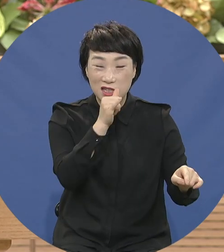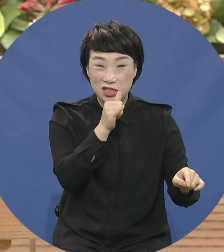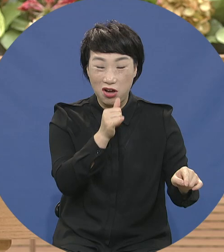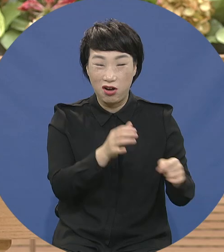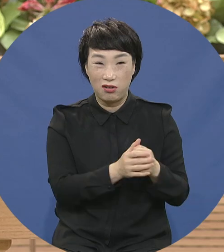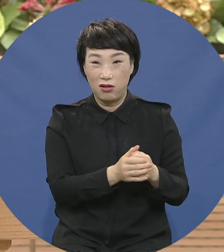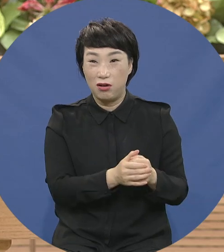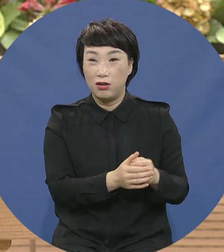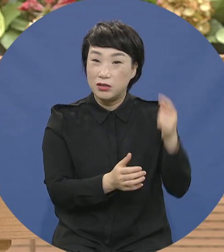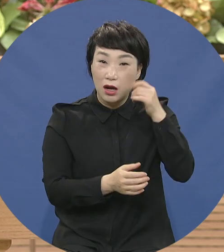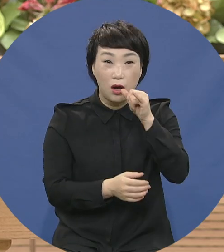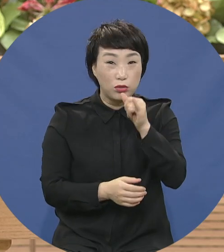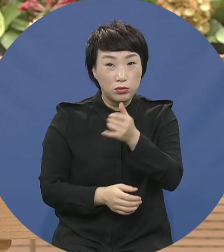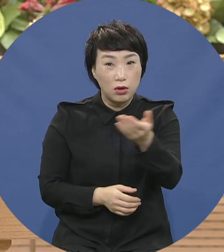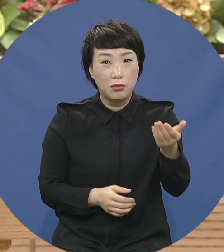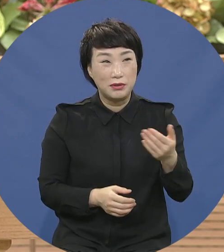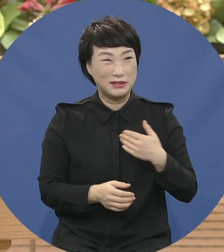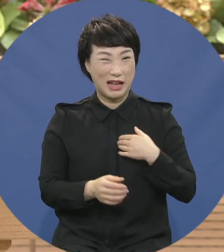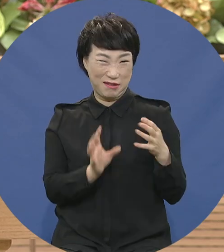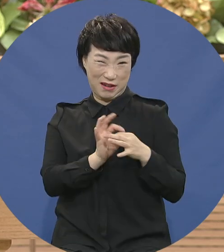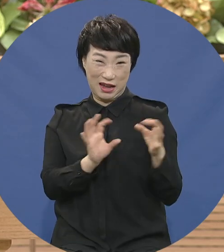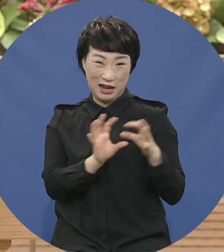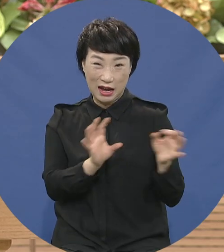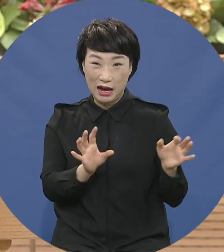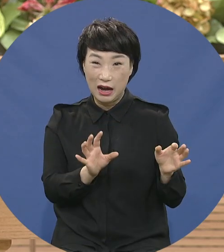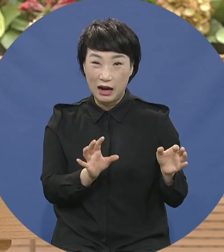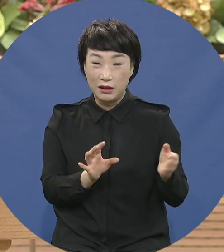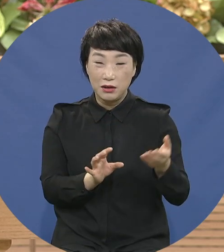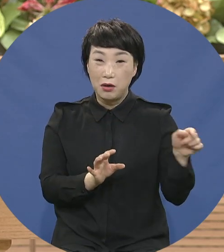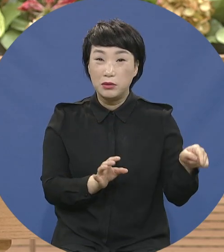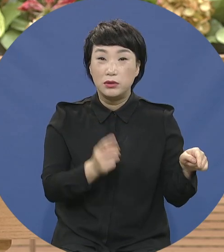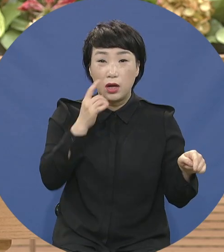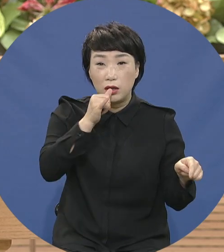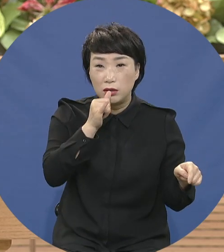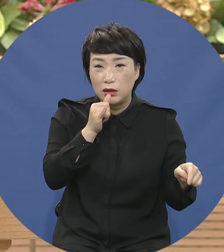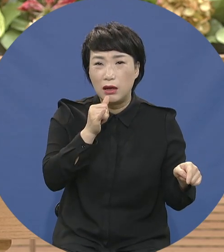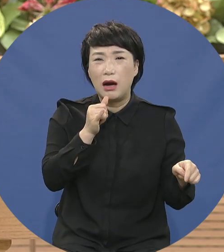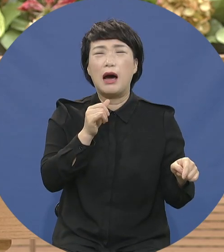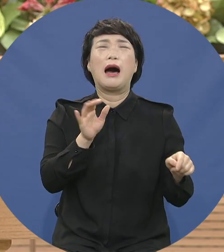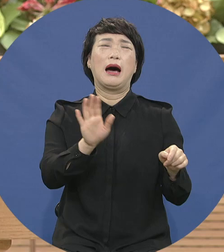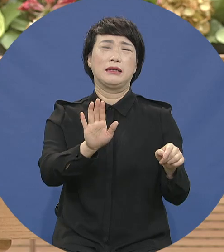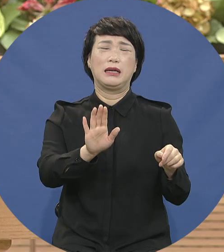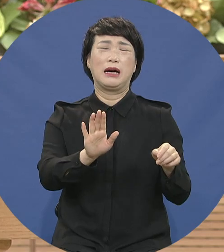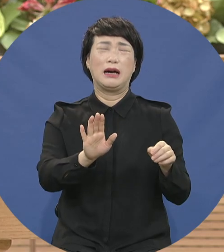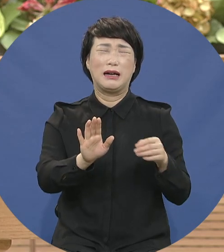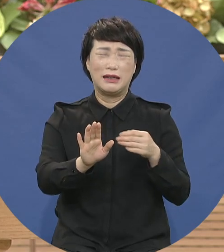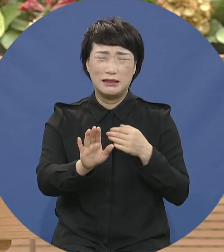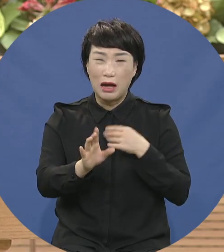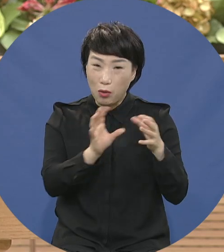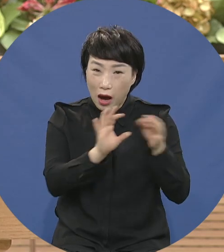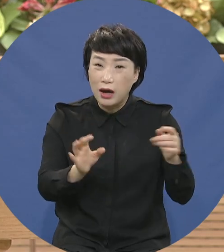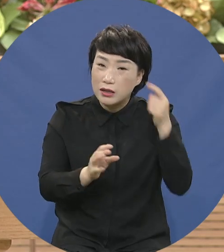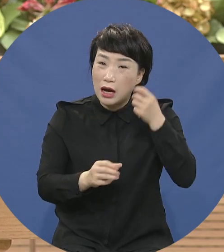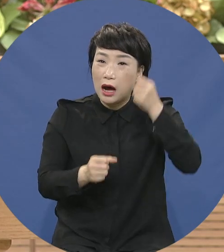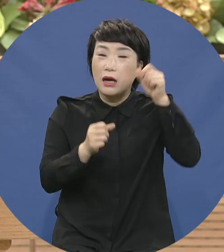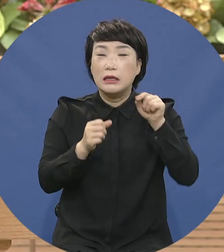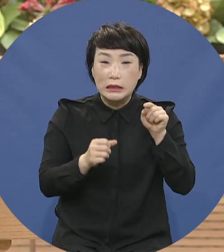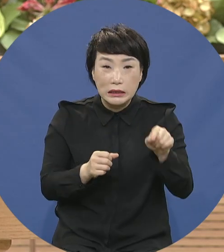있었던 사건이지 나하고는 상관없는 사건이다. 벌써 나하고는 상관없는